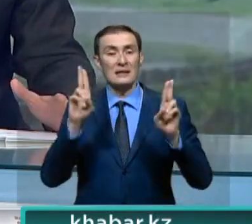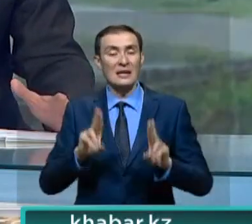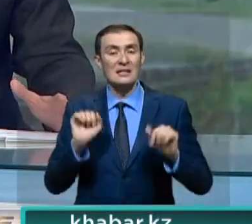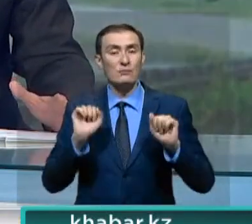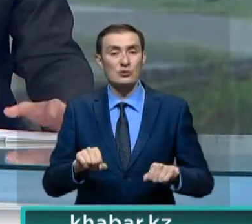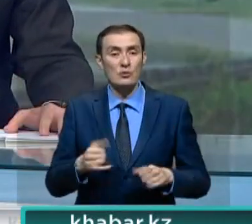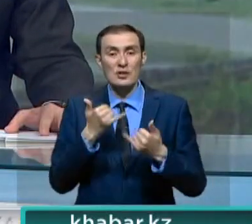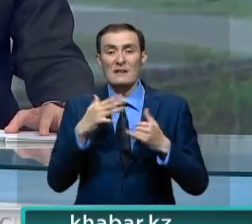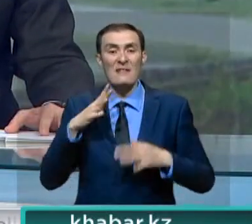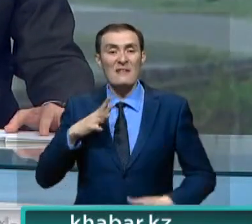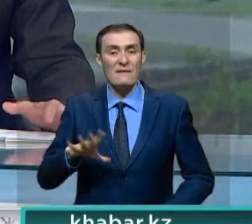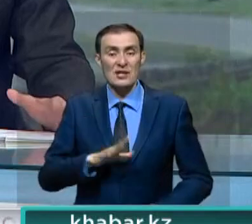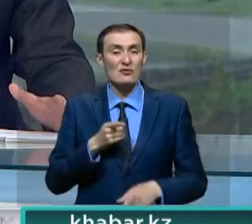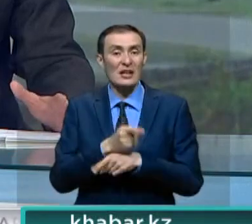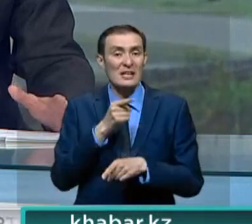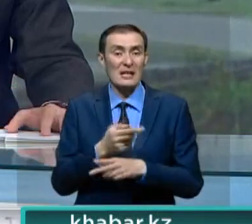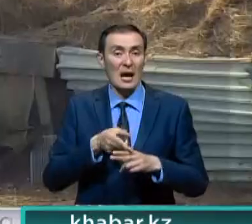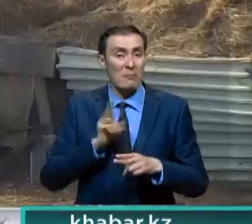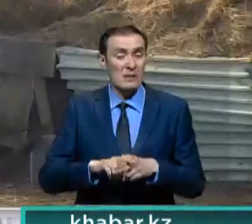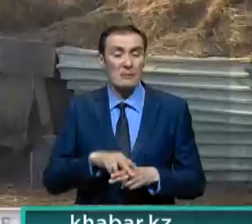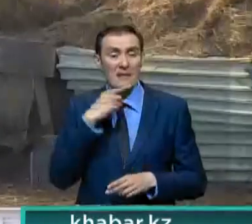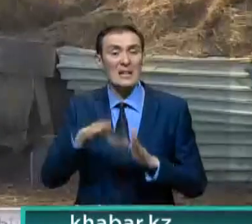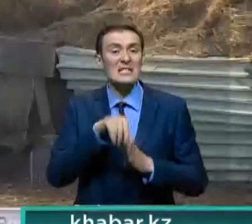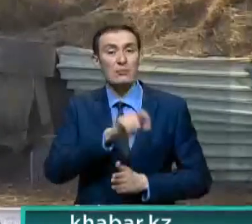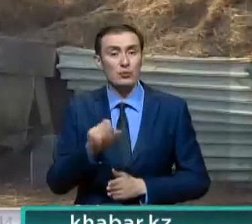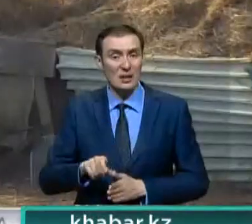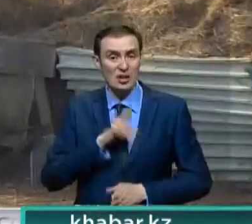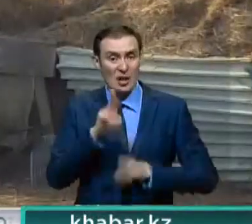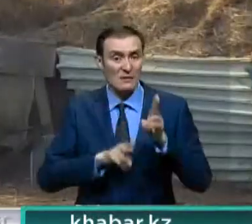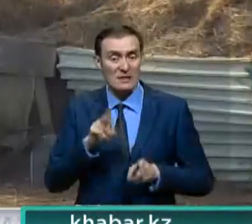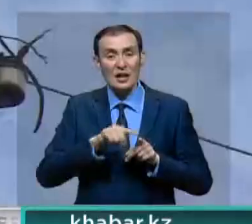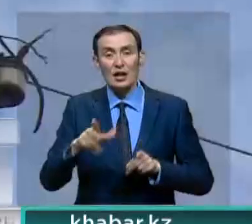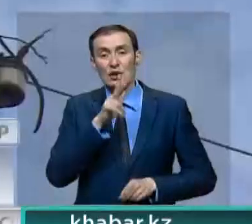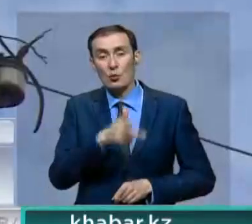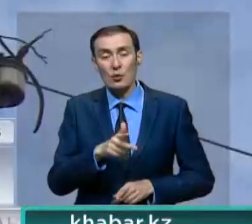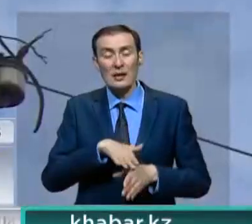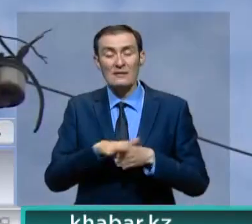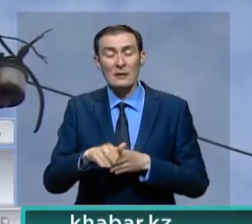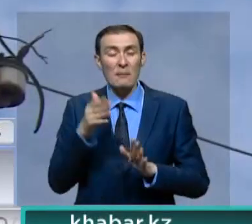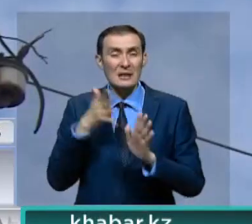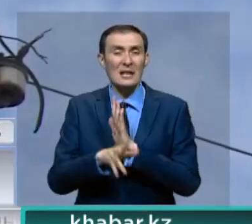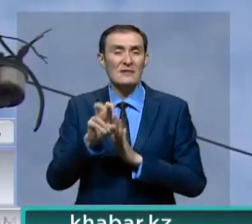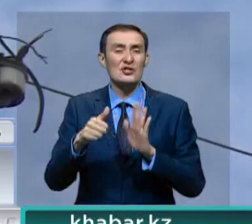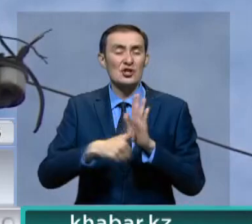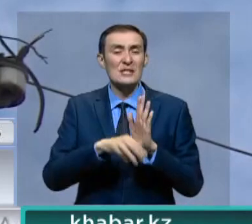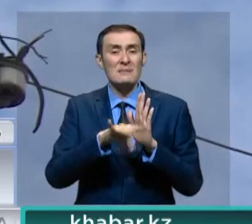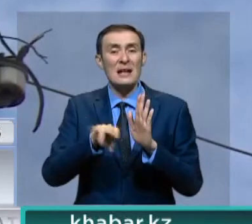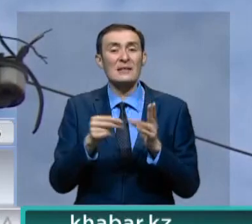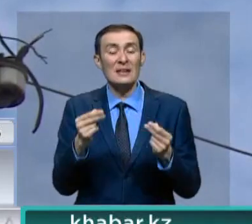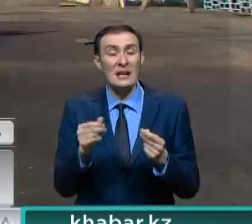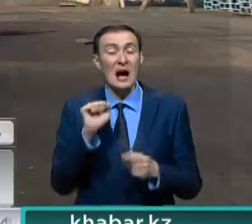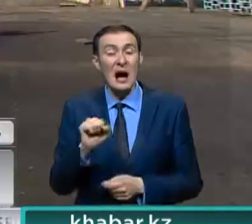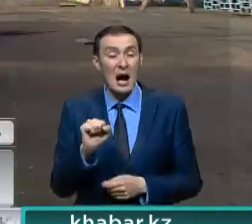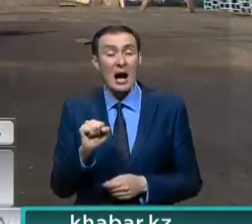способы просто не выдерживают никакой критики. Об этом сегодня говорили мажилисмены. За 3 года реализации проекта потратили 206 миллиардов тенге,